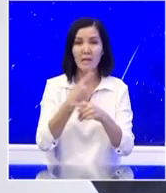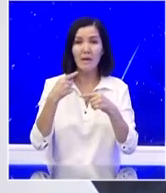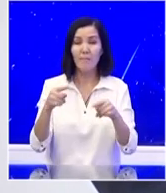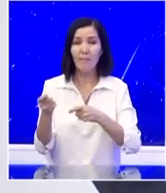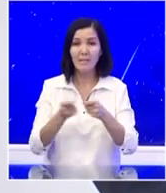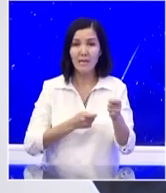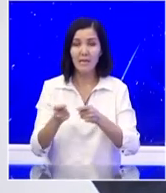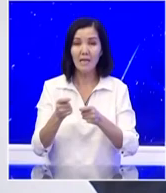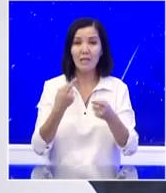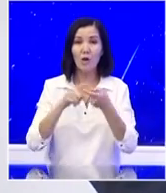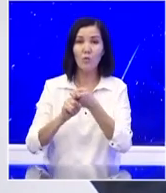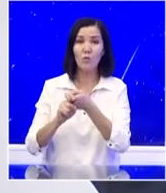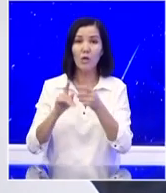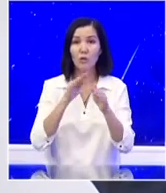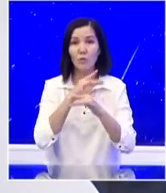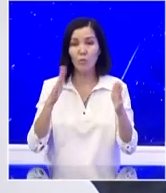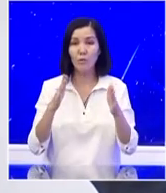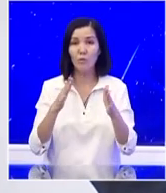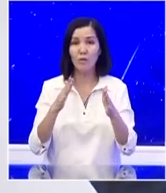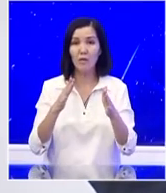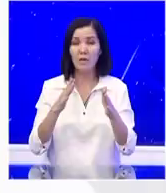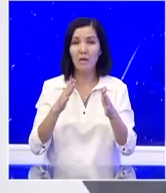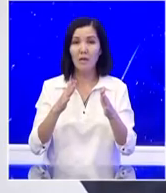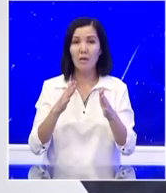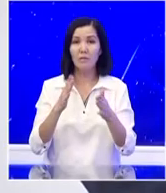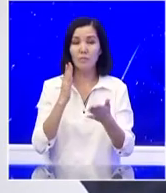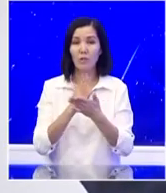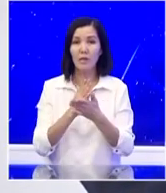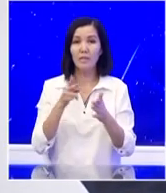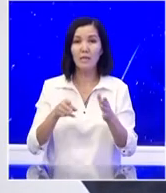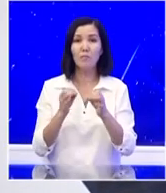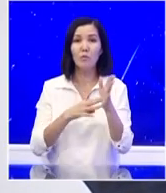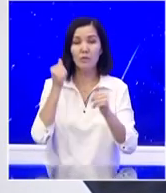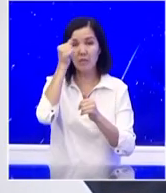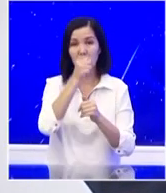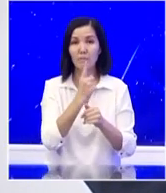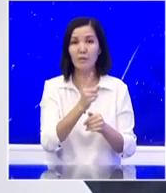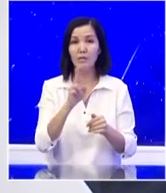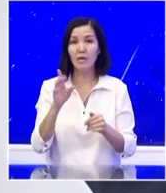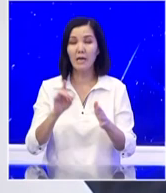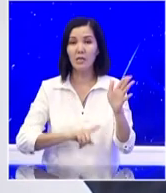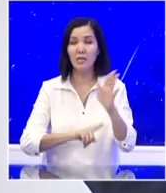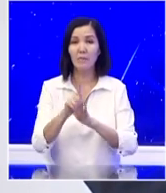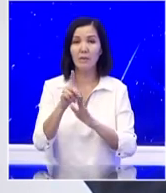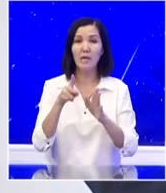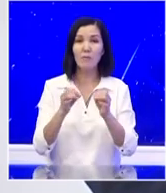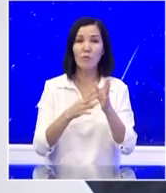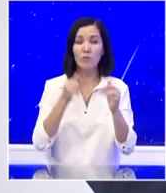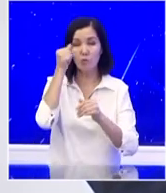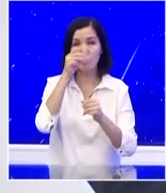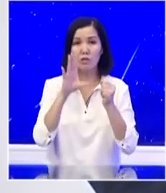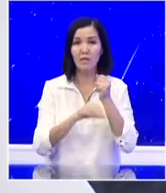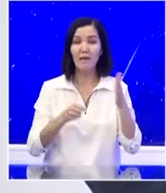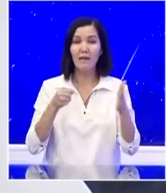басқарылатын инфекциялық аурулардың таралуына алып келеді. 2018 жылғы 1 қарашадан бастап 2019 жылдың аяғына